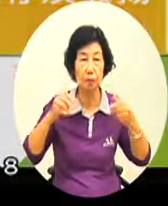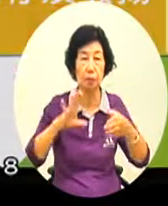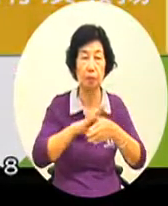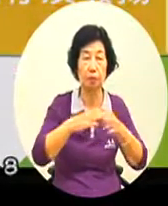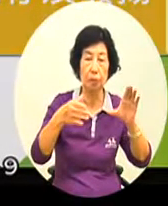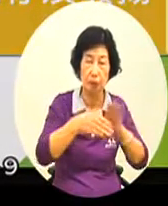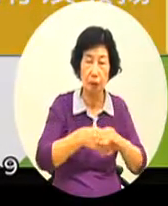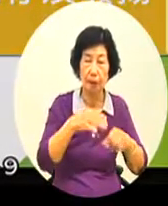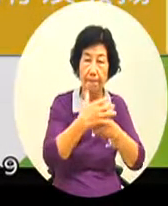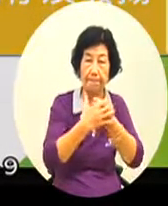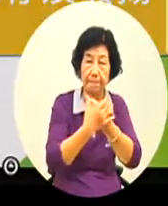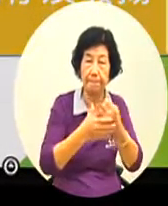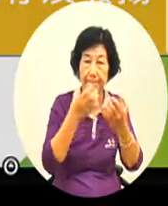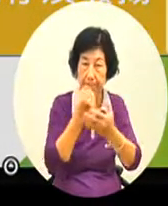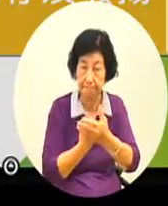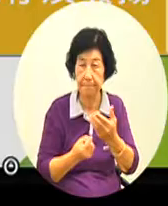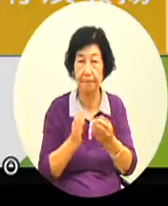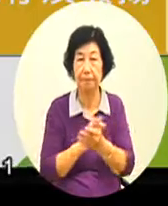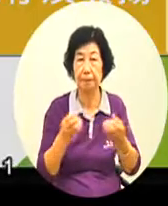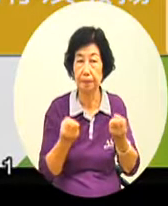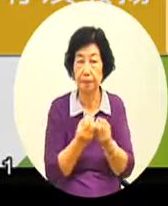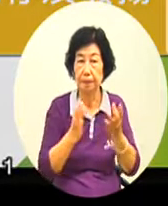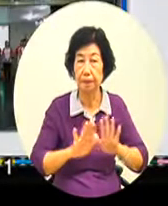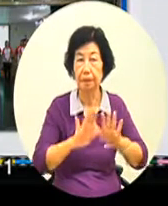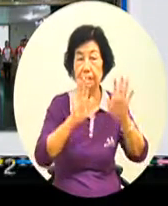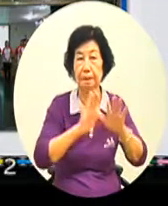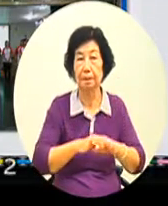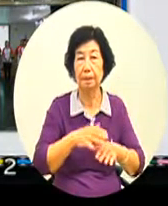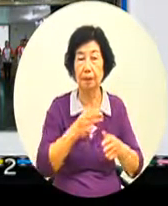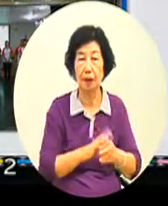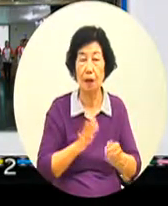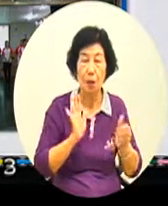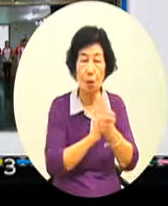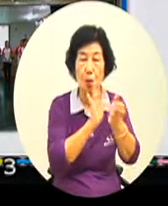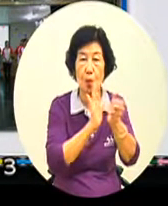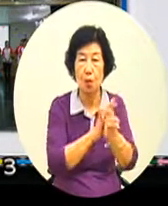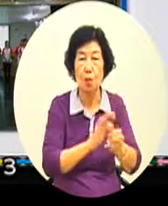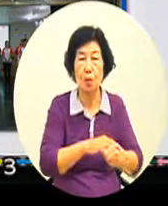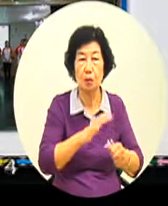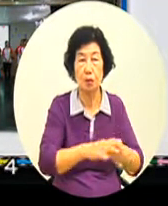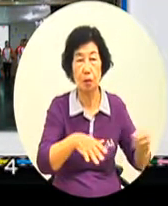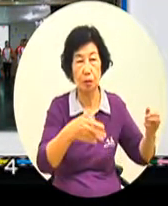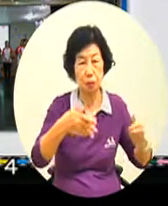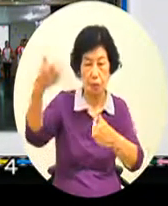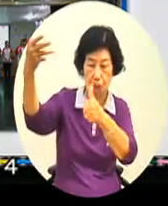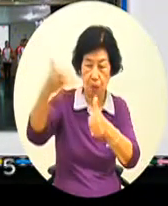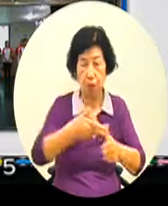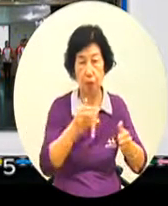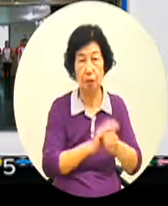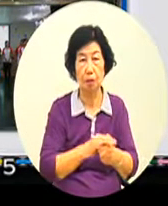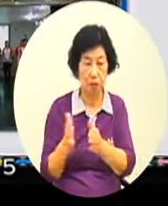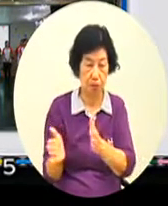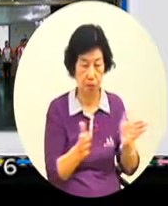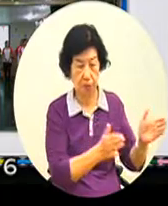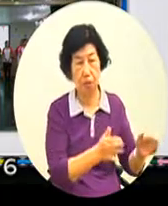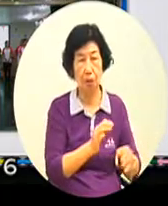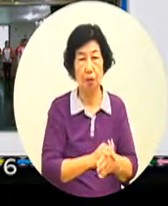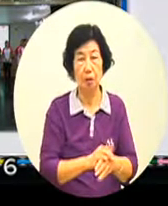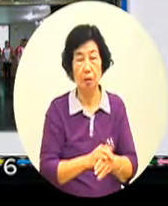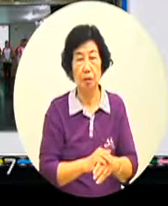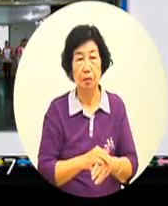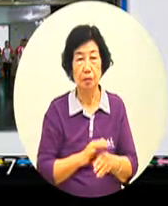发扬方面，除了持续推动各族群文化记忆传承与推广活动以外，主要仍着重